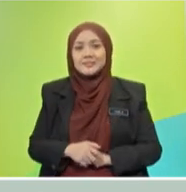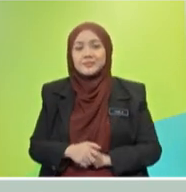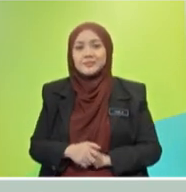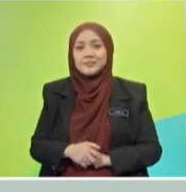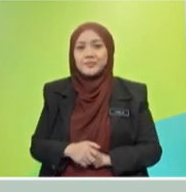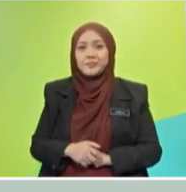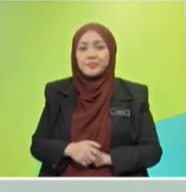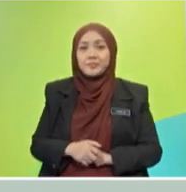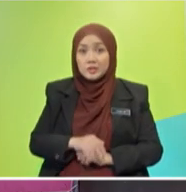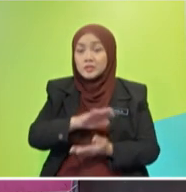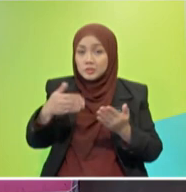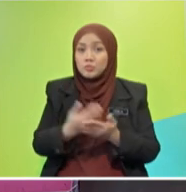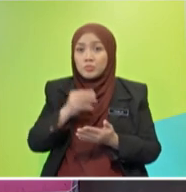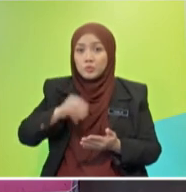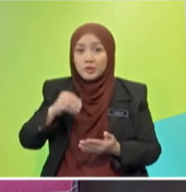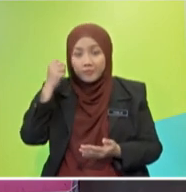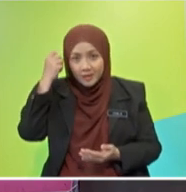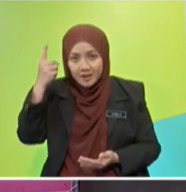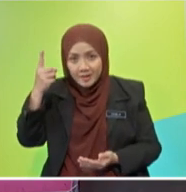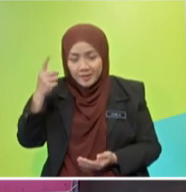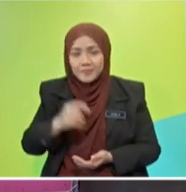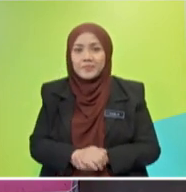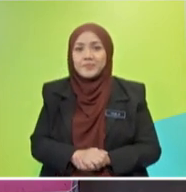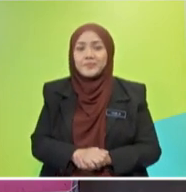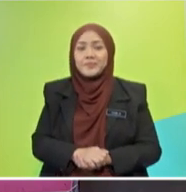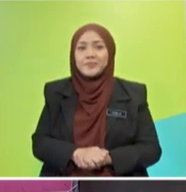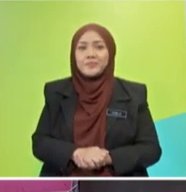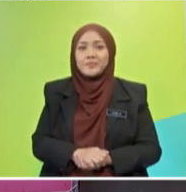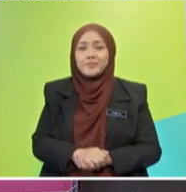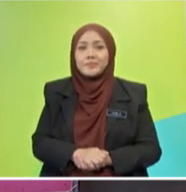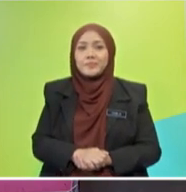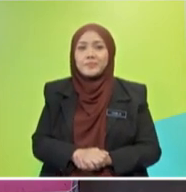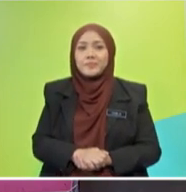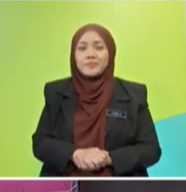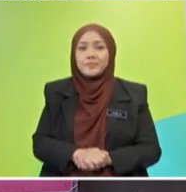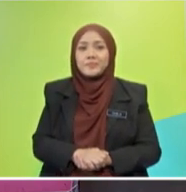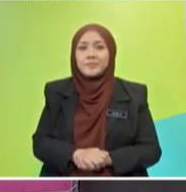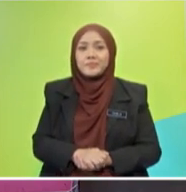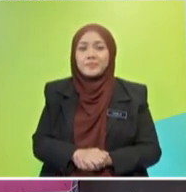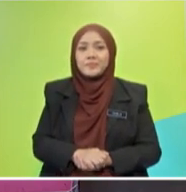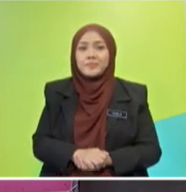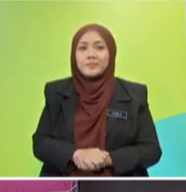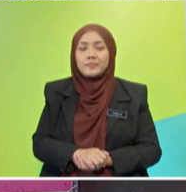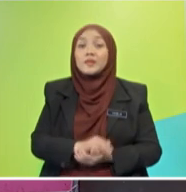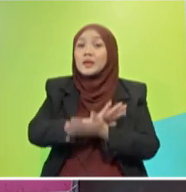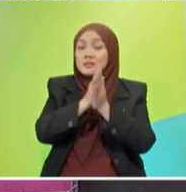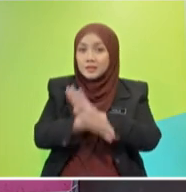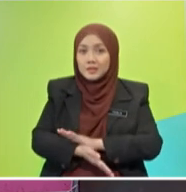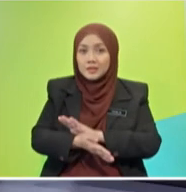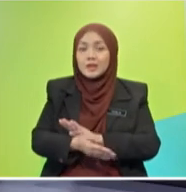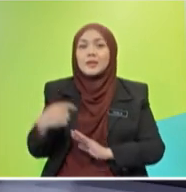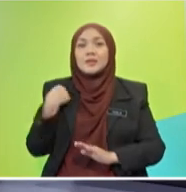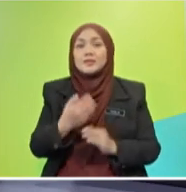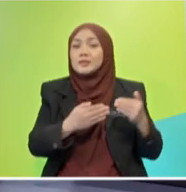ada masalah paham boleh ada responnya jadi kita